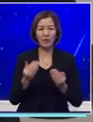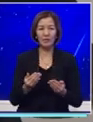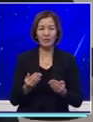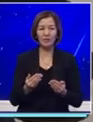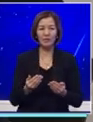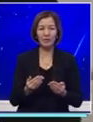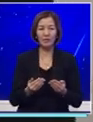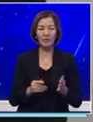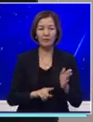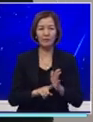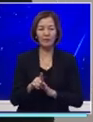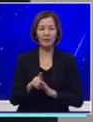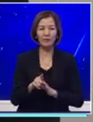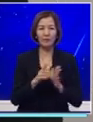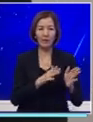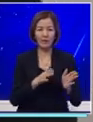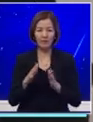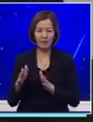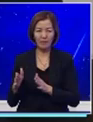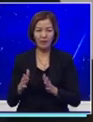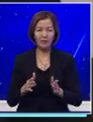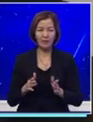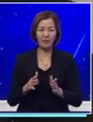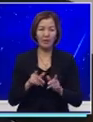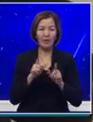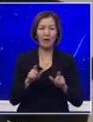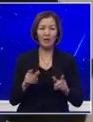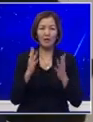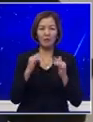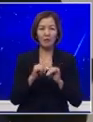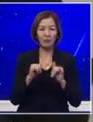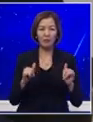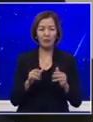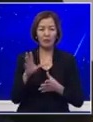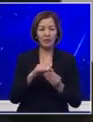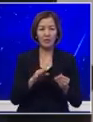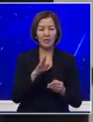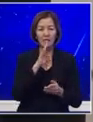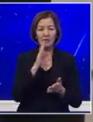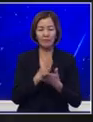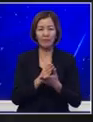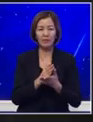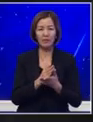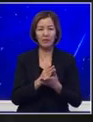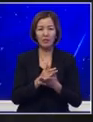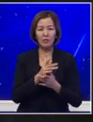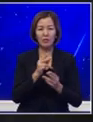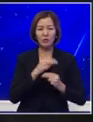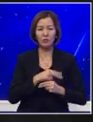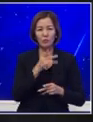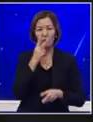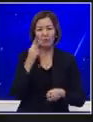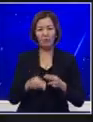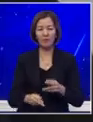енді міне қыздар ақырындап ақырындап жиналып отырмыз. Тағы да бір қызымыз бар, ол өтікте уже жұмыс уақыты бітті ғой.